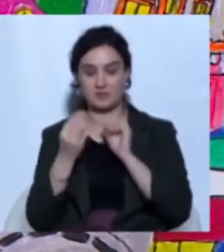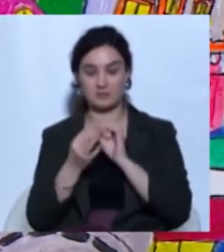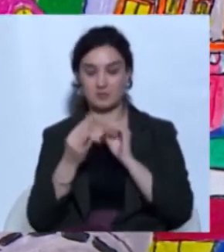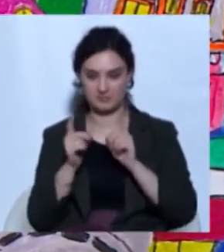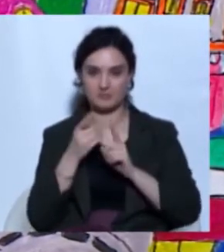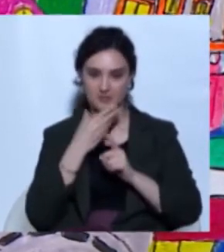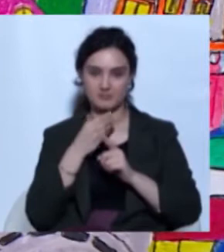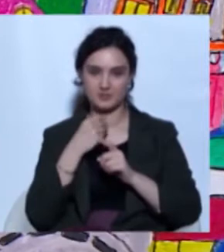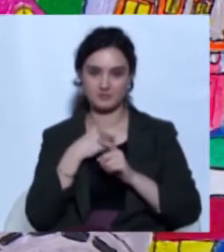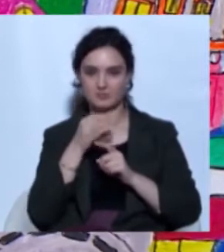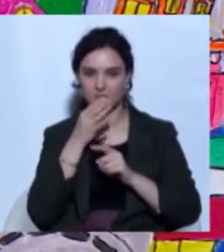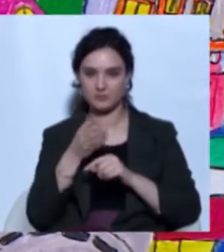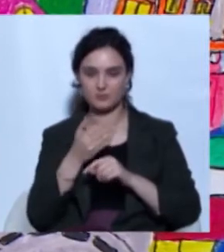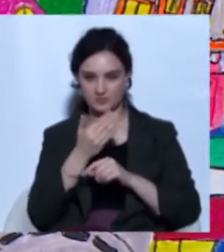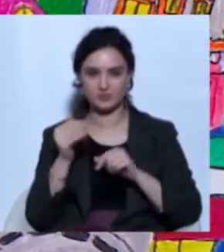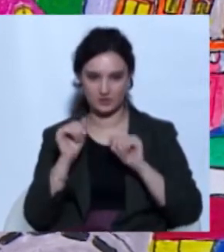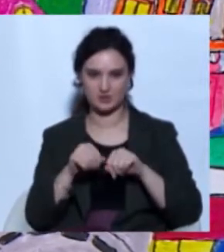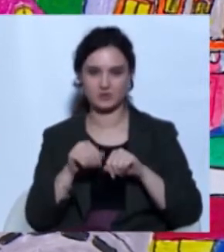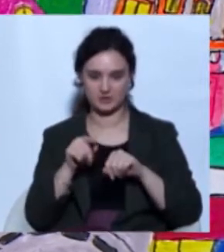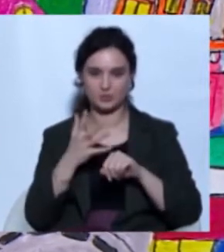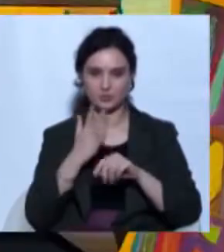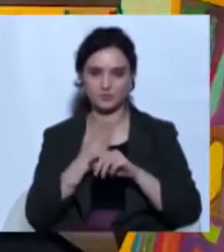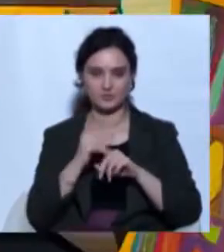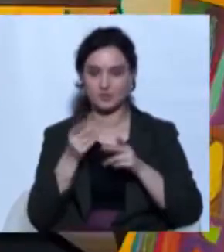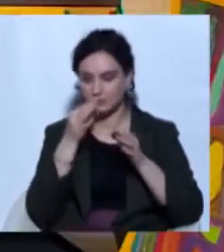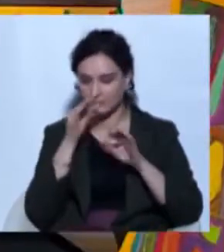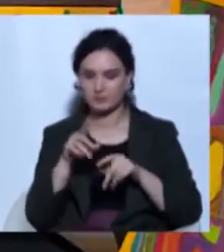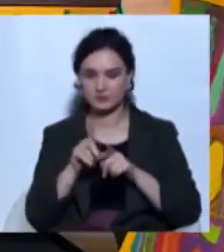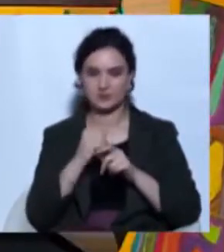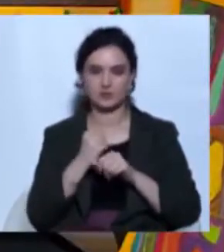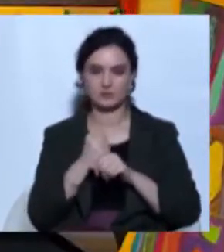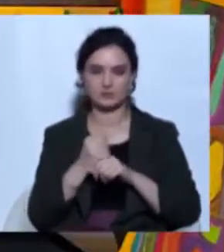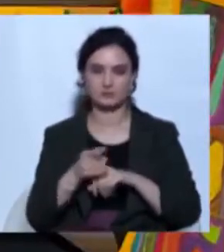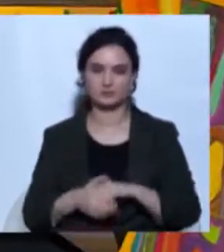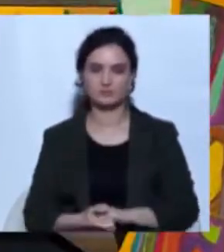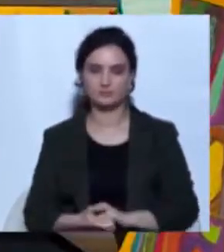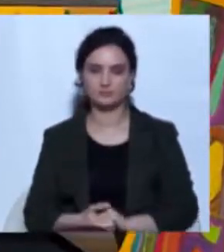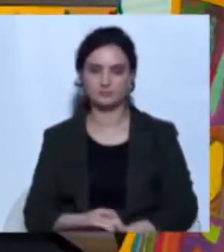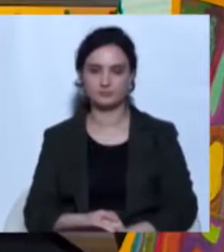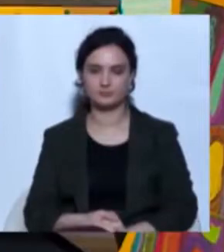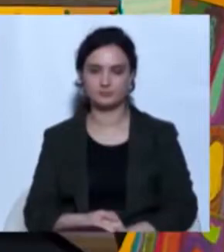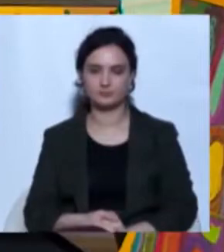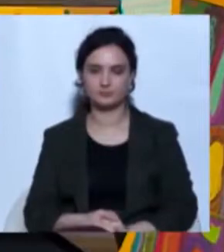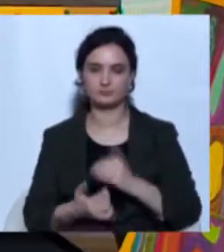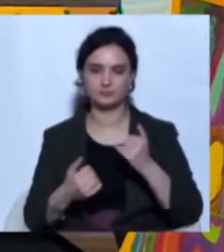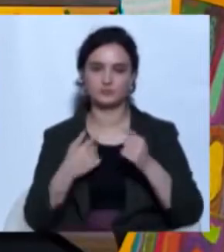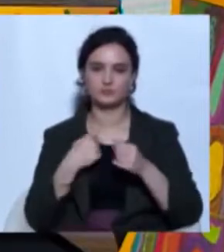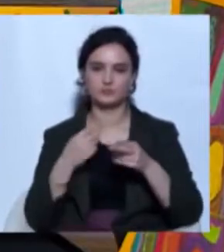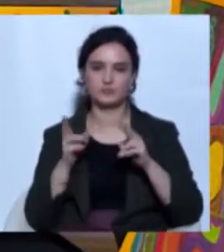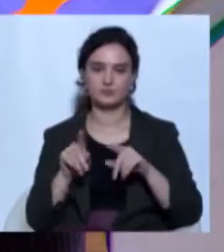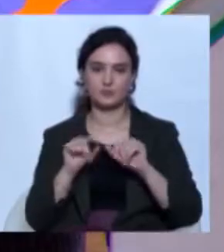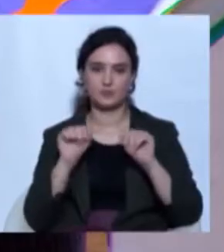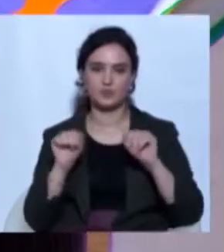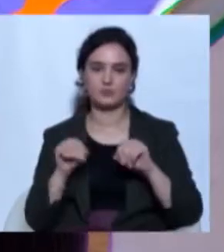მაგრამ ლამაზია და მე მომწონს. თქვენც შეგიძლიათ თუ მოგრჩებათ რაღაცები ესეთები გააკეთოთ. ეხლა ჩვენ დაგვრჩა